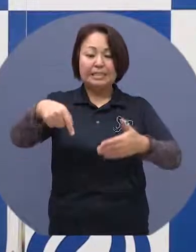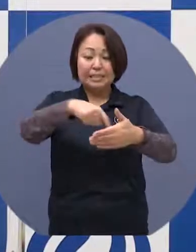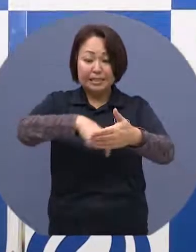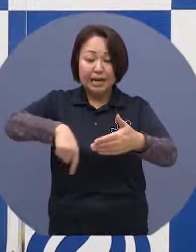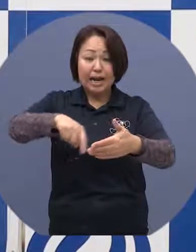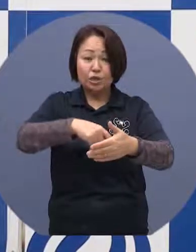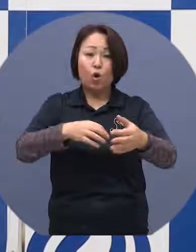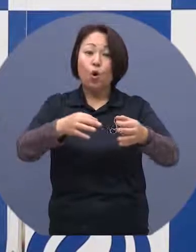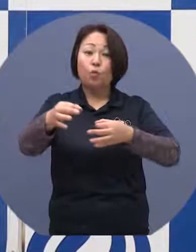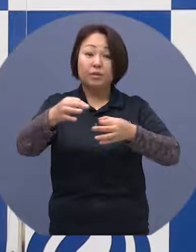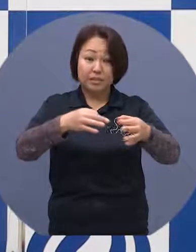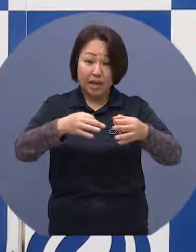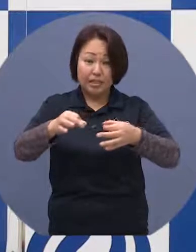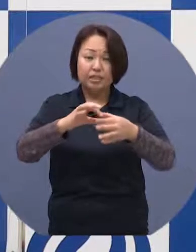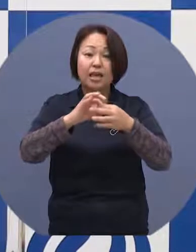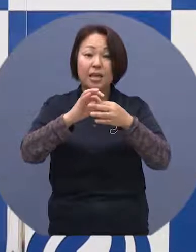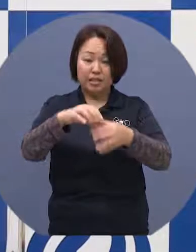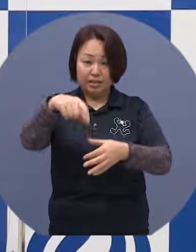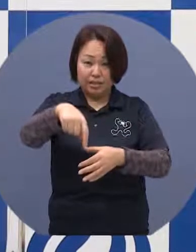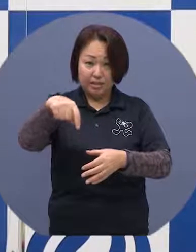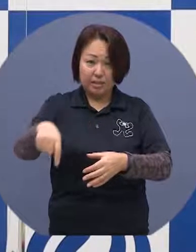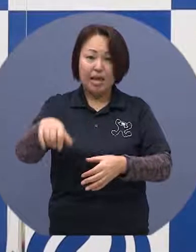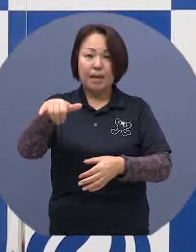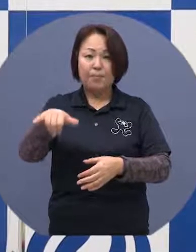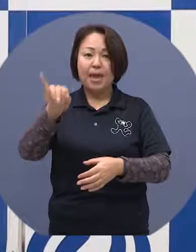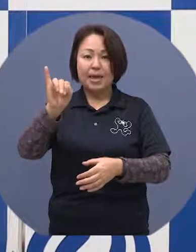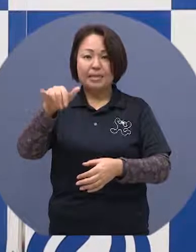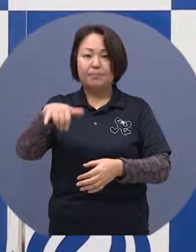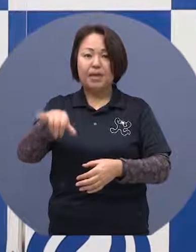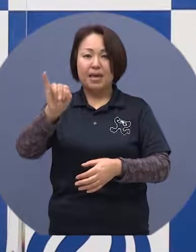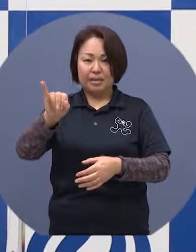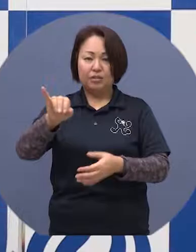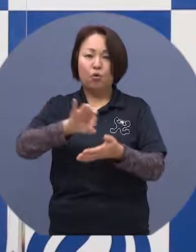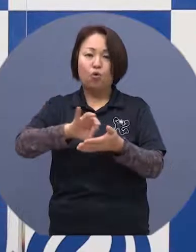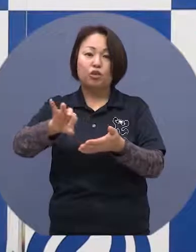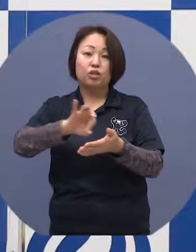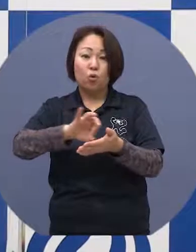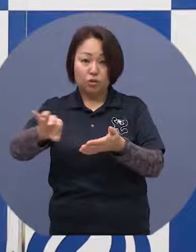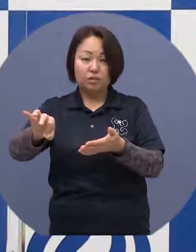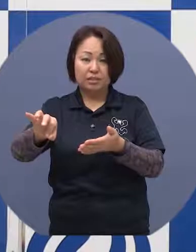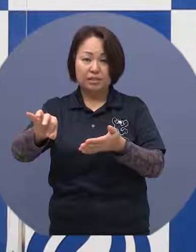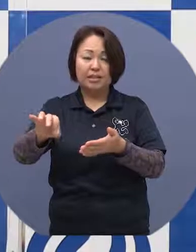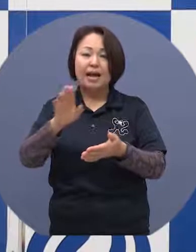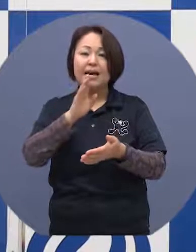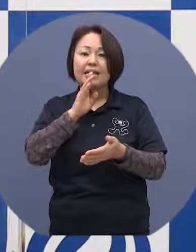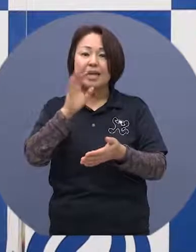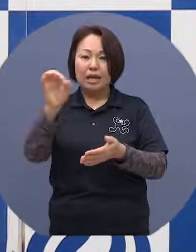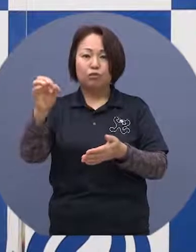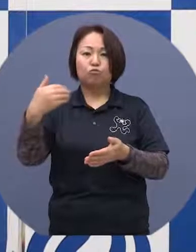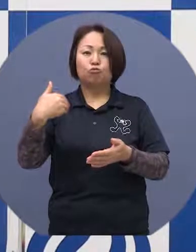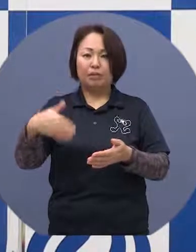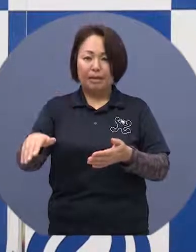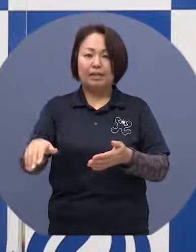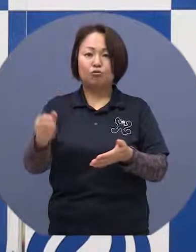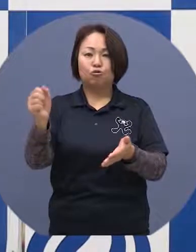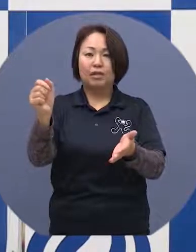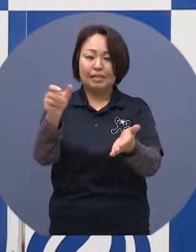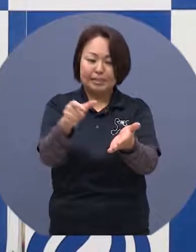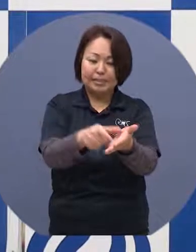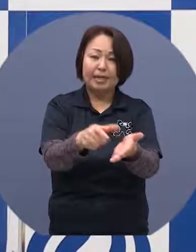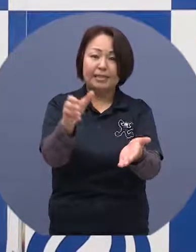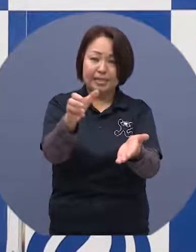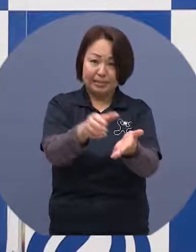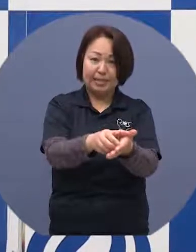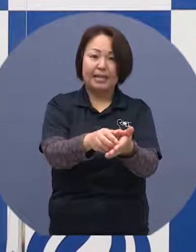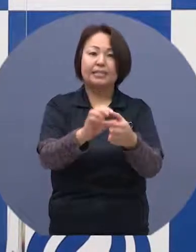ねぺーぺーを利用したキャッシュレス決済こちらあの決済額の一部をポイントで還元するキャンペーンということ